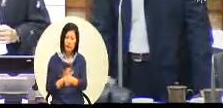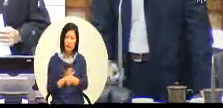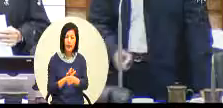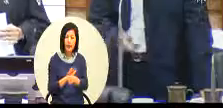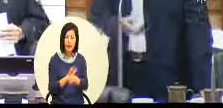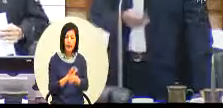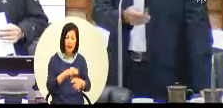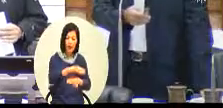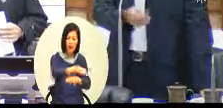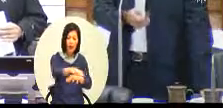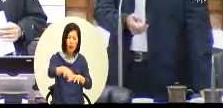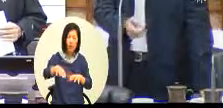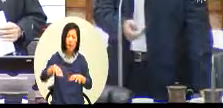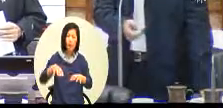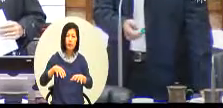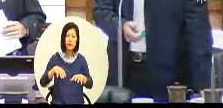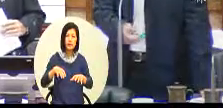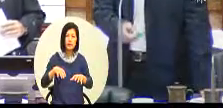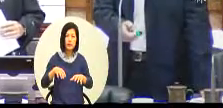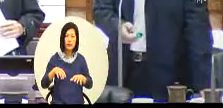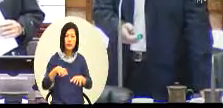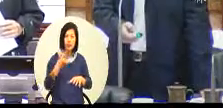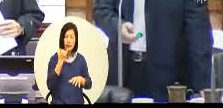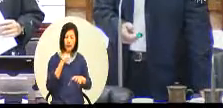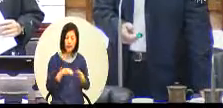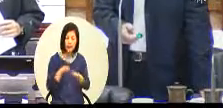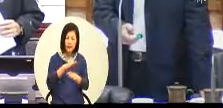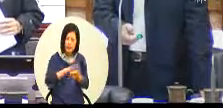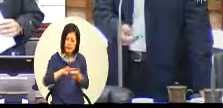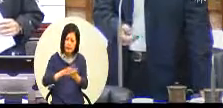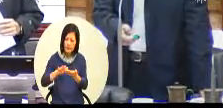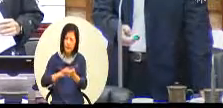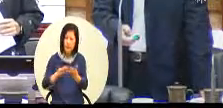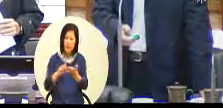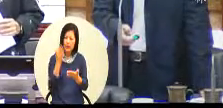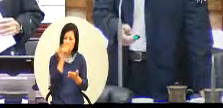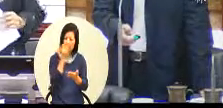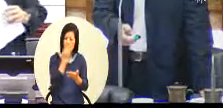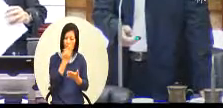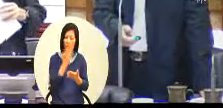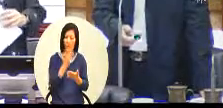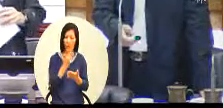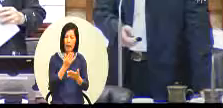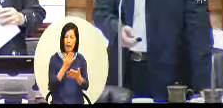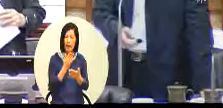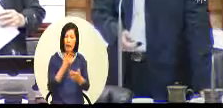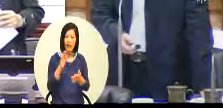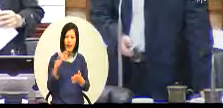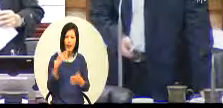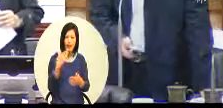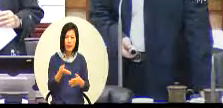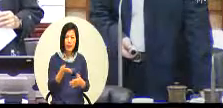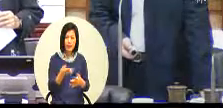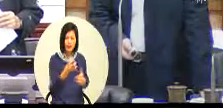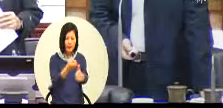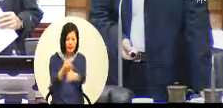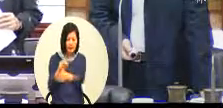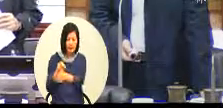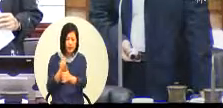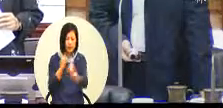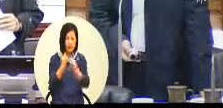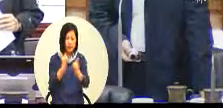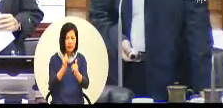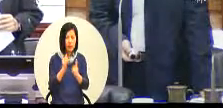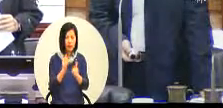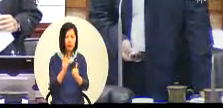四周环境更加干净、更加美化，让吸引一般的人愿